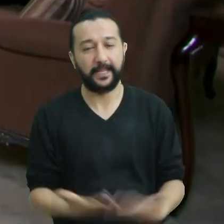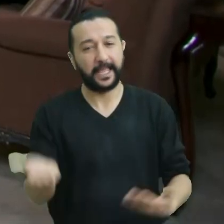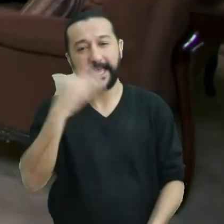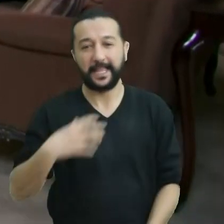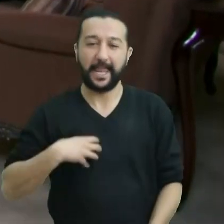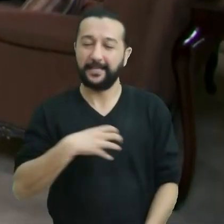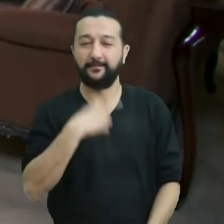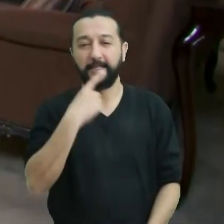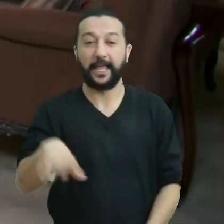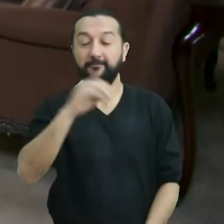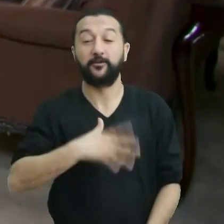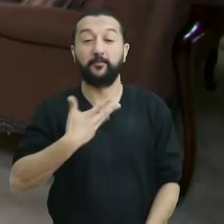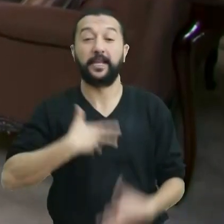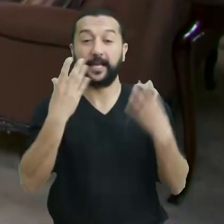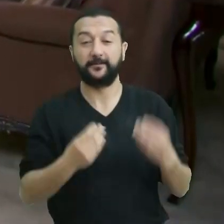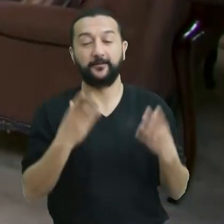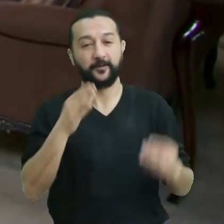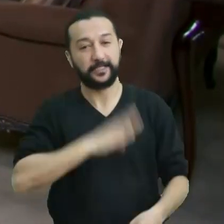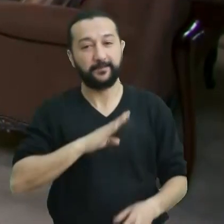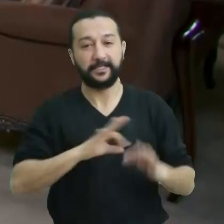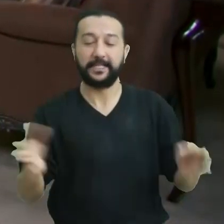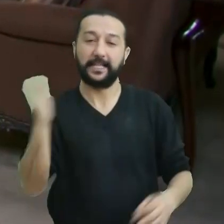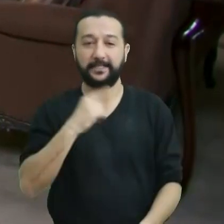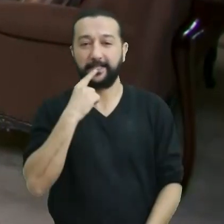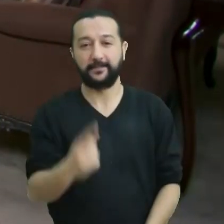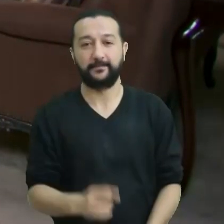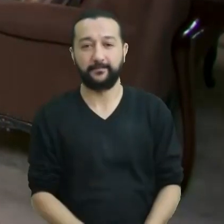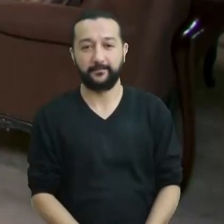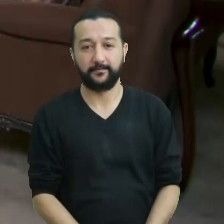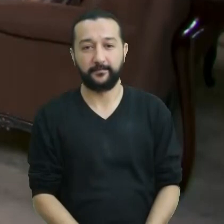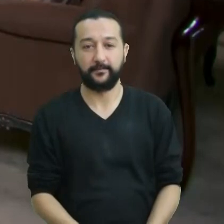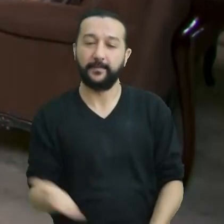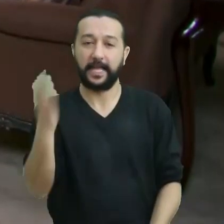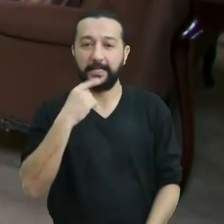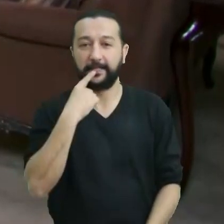Hadi anneciğim ama ya hepimiz çok merak ediyoruz. Çok sabırsızlanıyoruz hadi. Hadi.